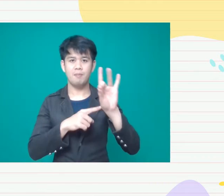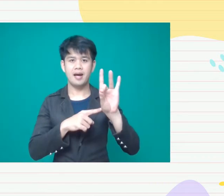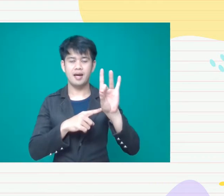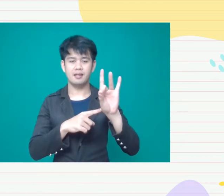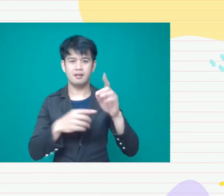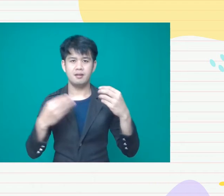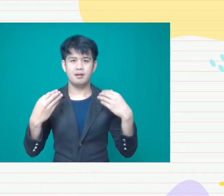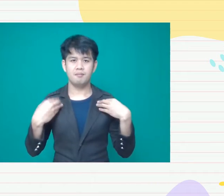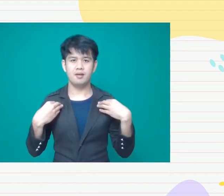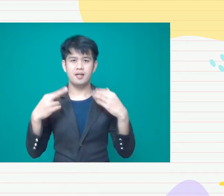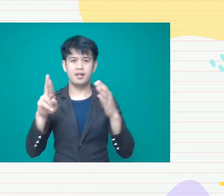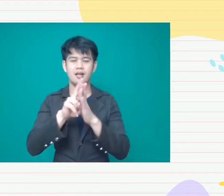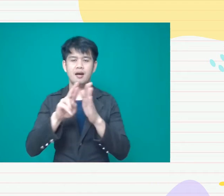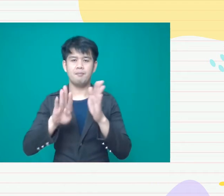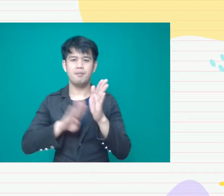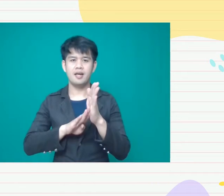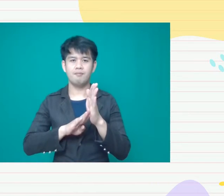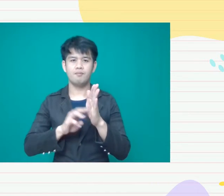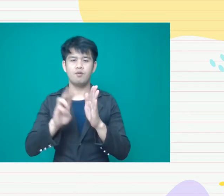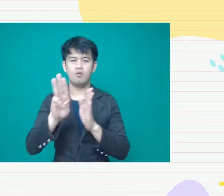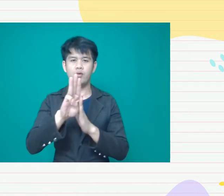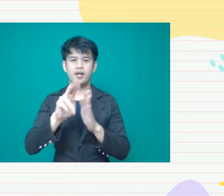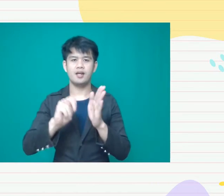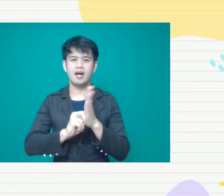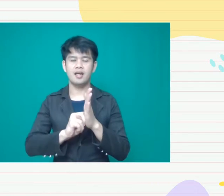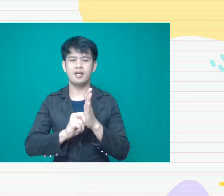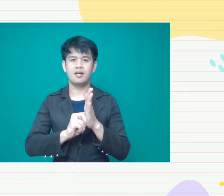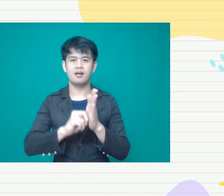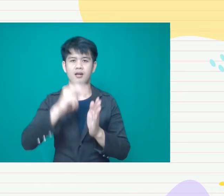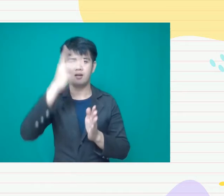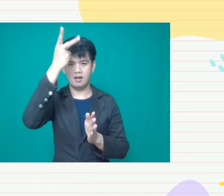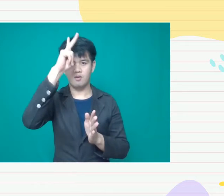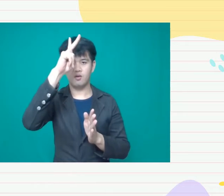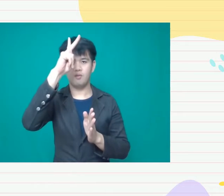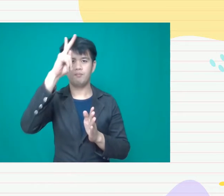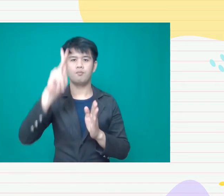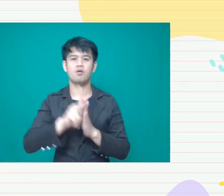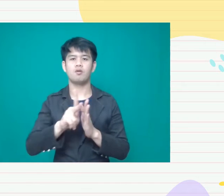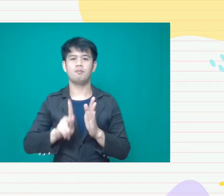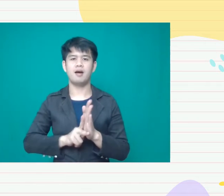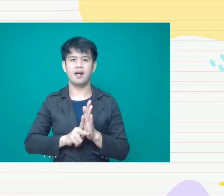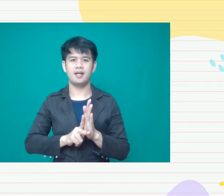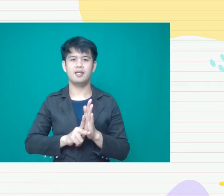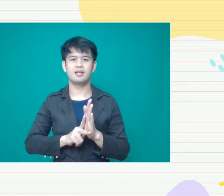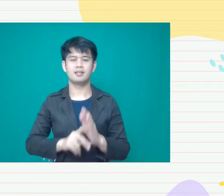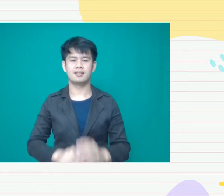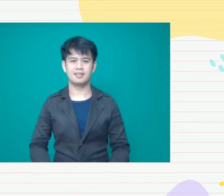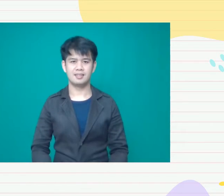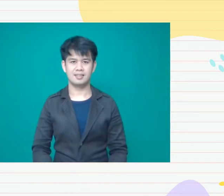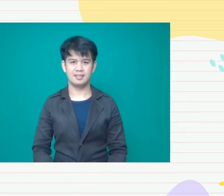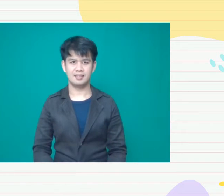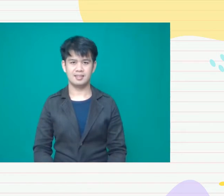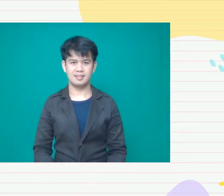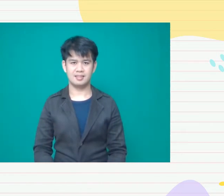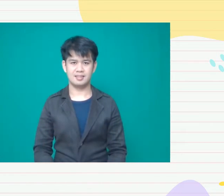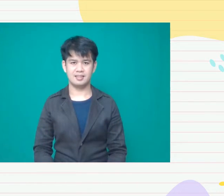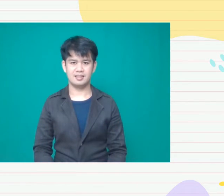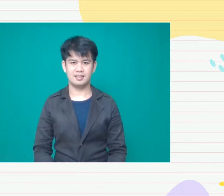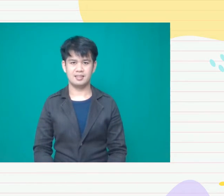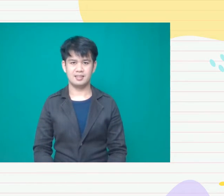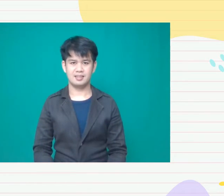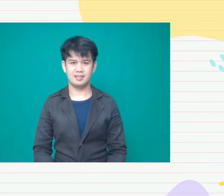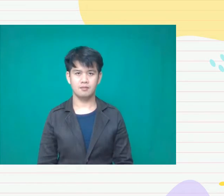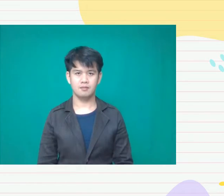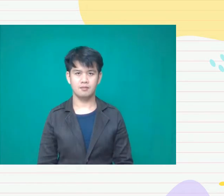ข้อ8มีระเบียบวินัยเคารพกฎหมาย